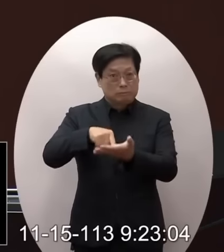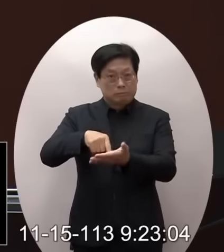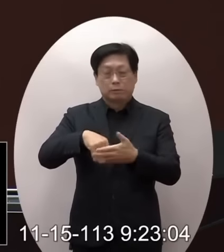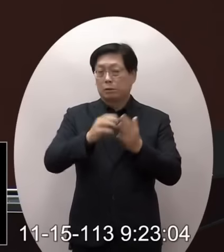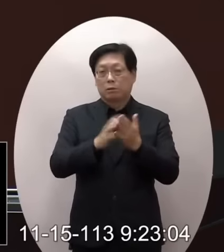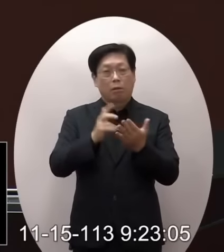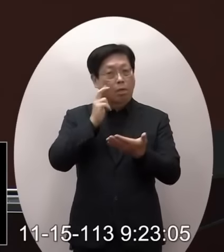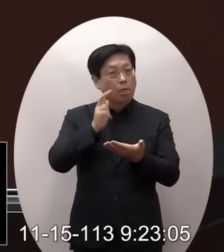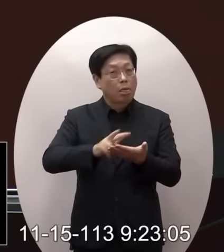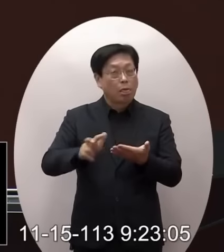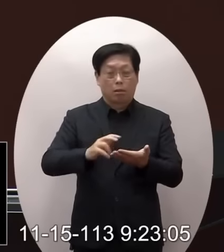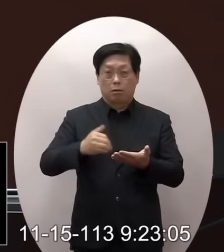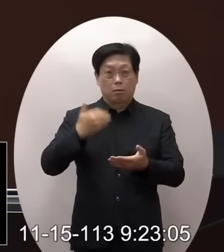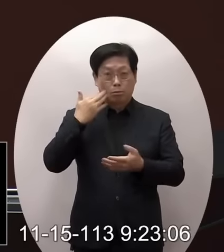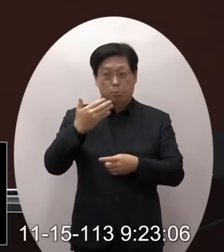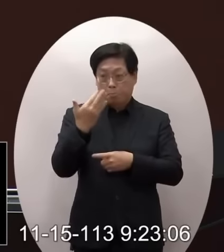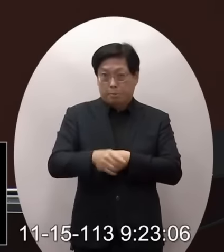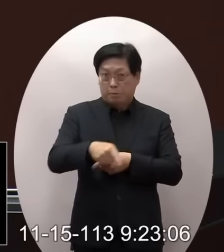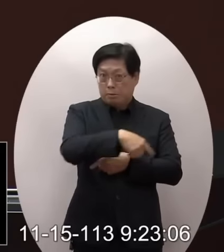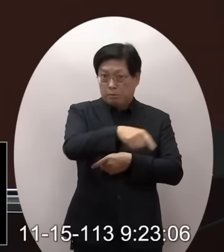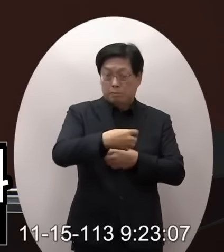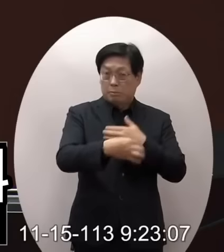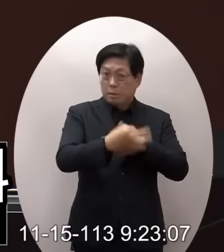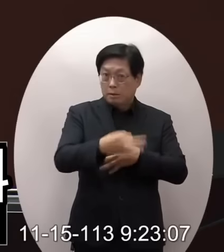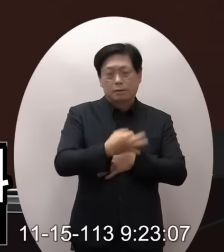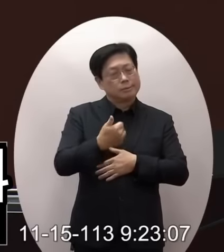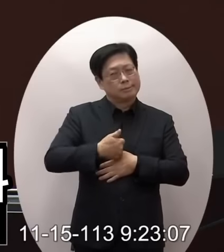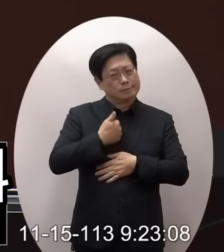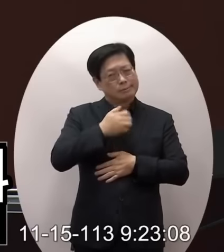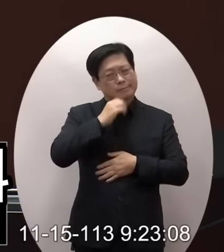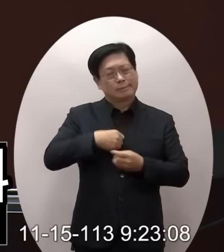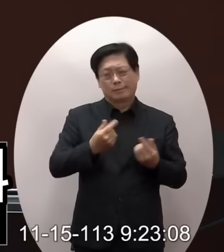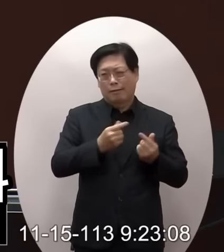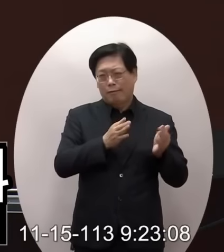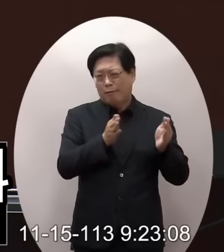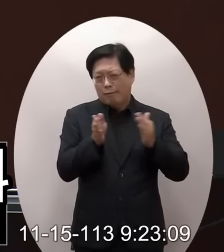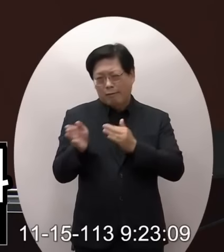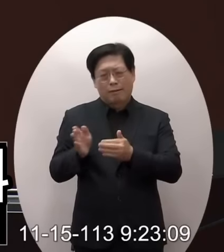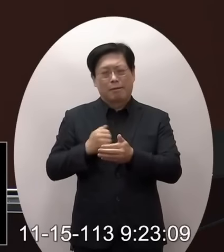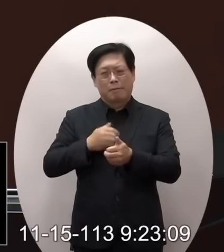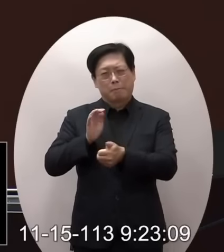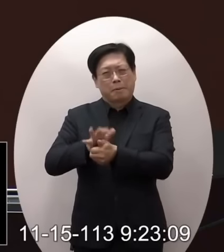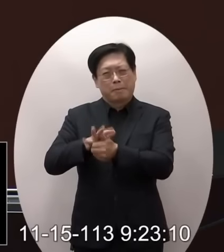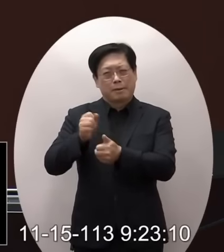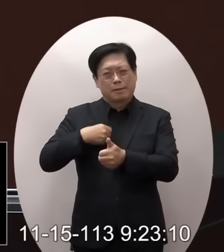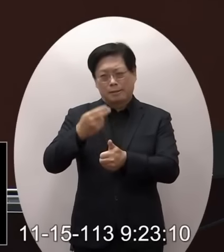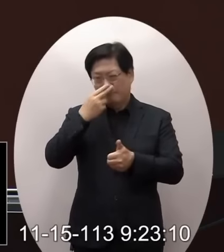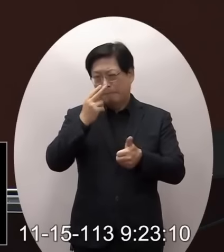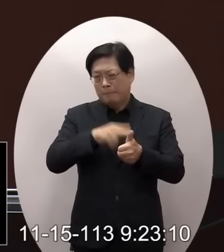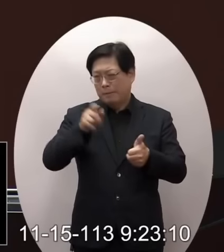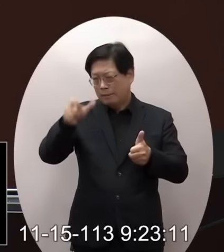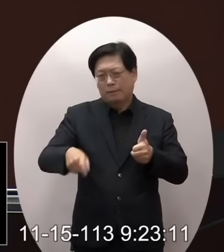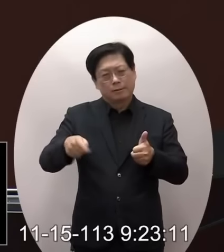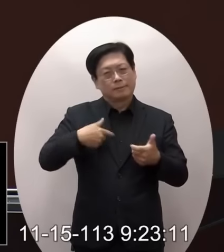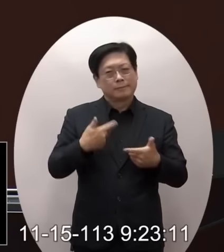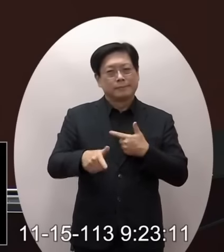就死者家属而言，其实司法天秤是完全的向加害人倾斜，这个对社会是